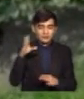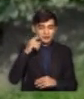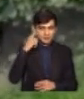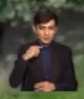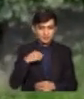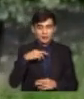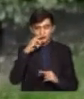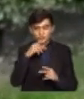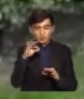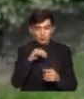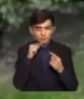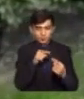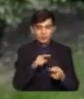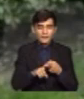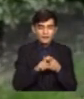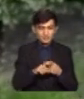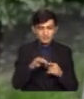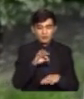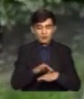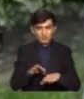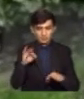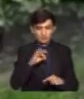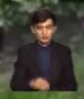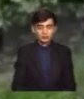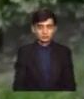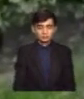плюс ко всему без ошибок борются с инфекционными заболеваниями.